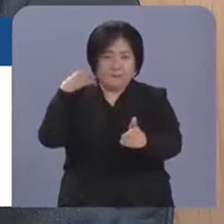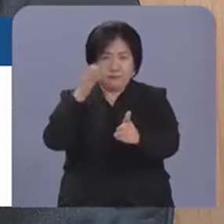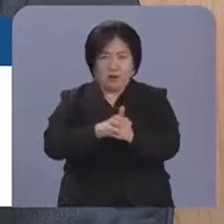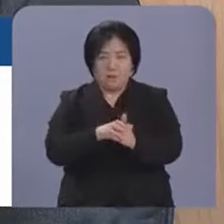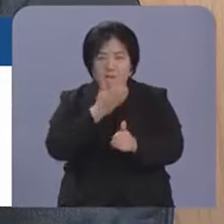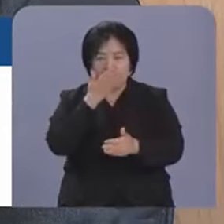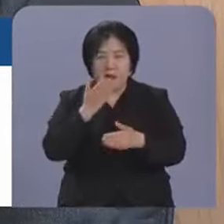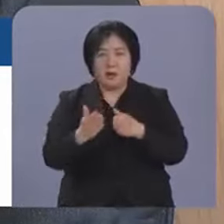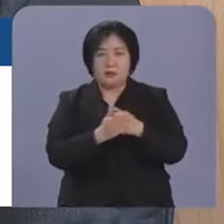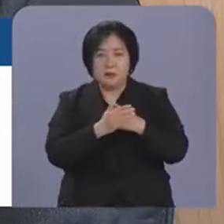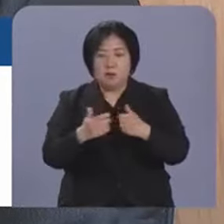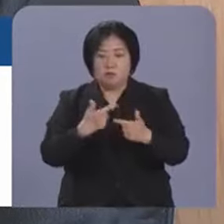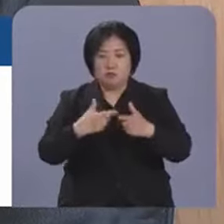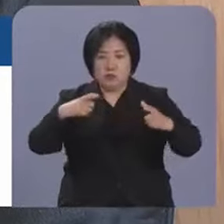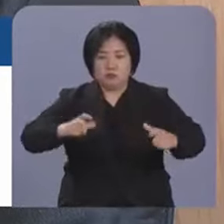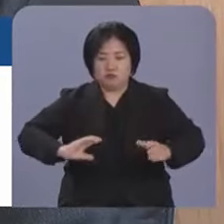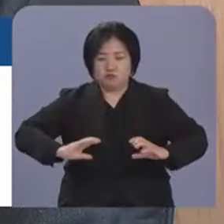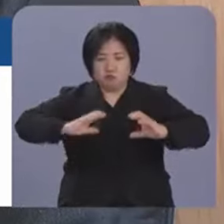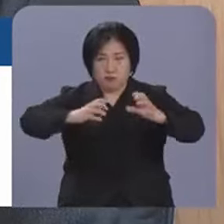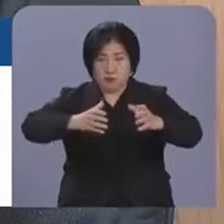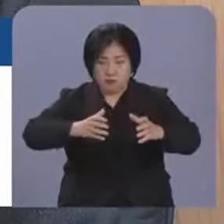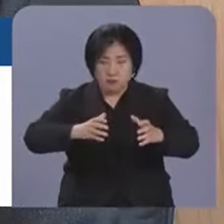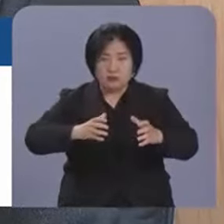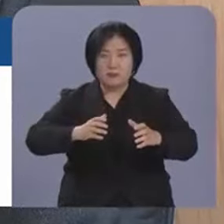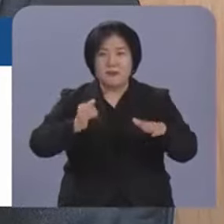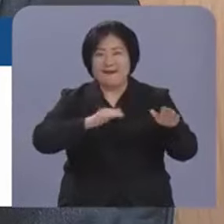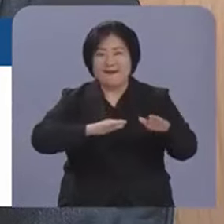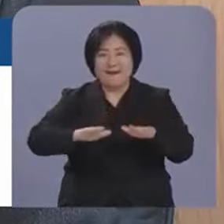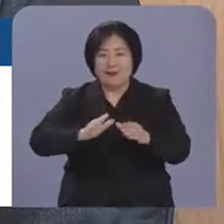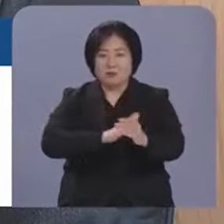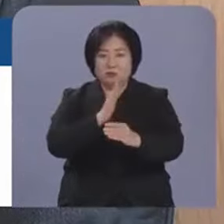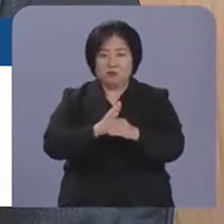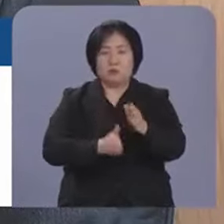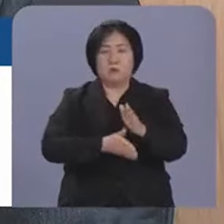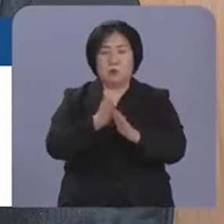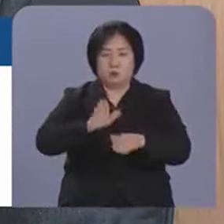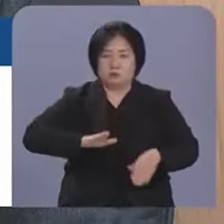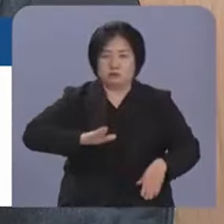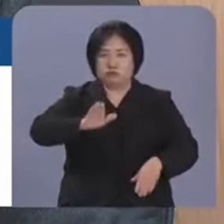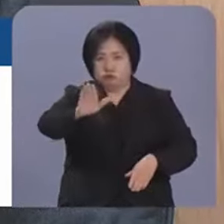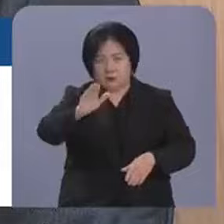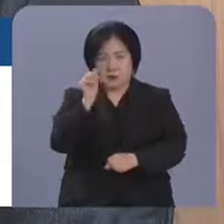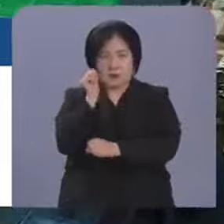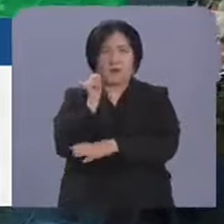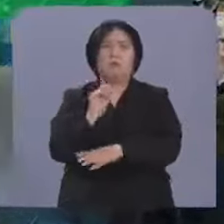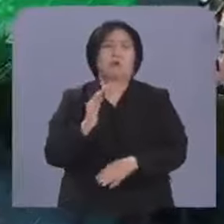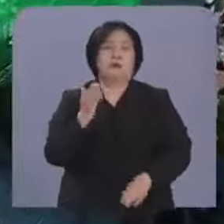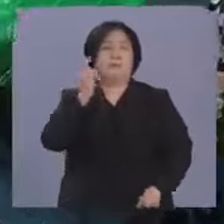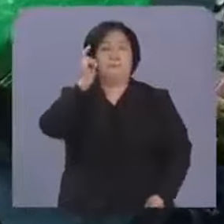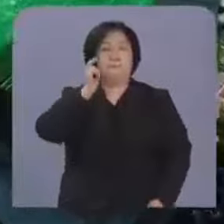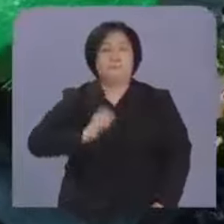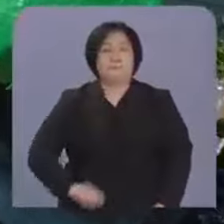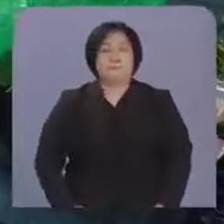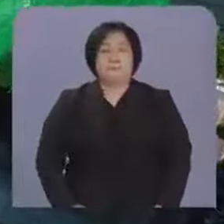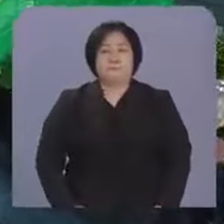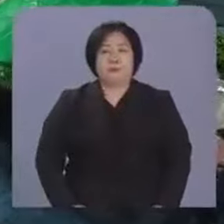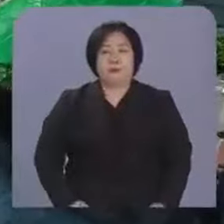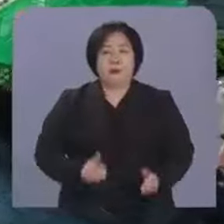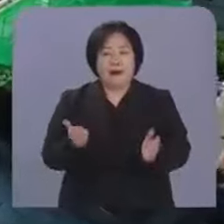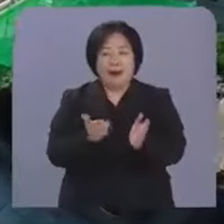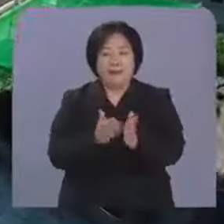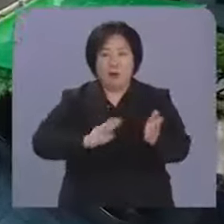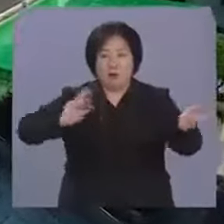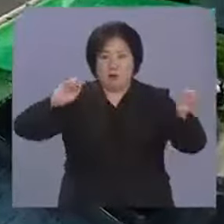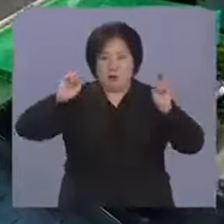때문에 부산이 국제적인 해양 중심 도시로 성장하는 데 기반이 될 것입니다. 부산